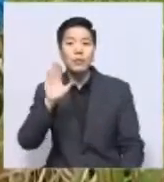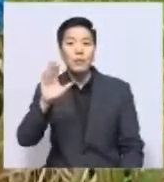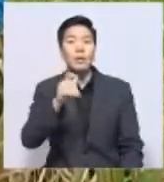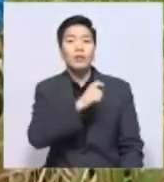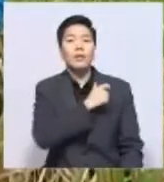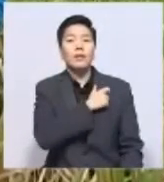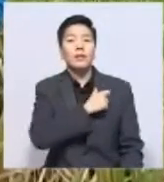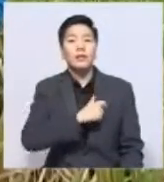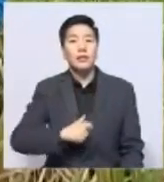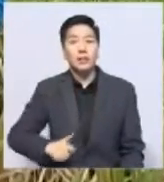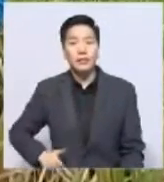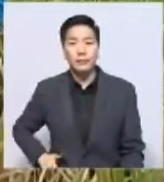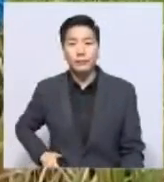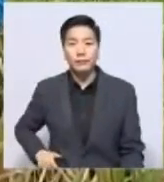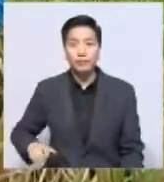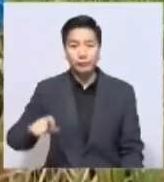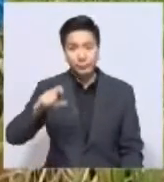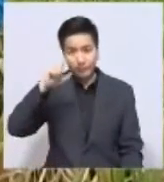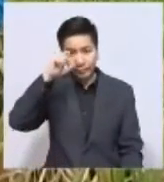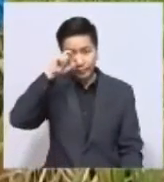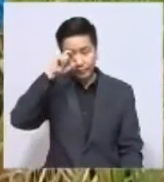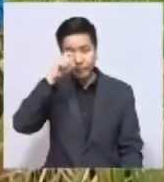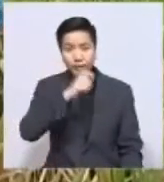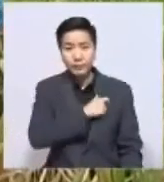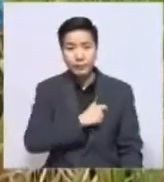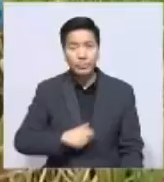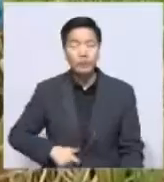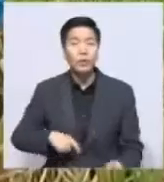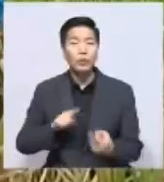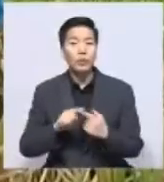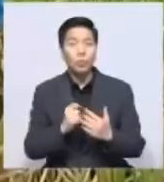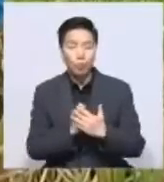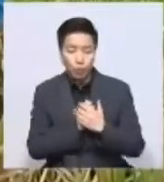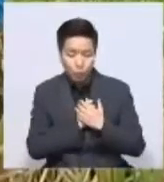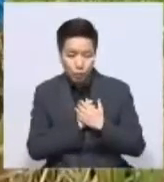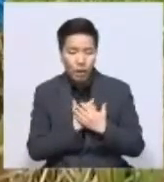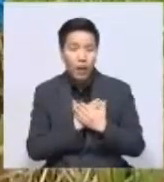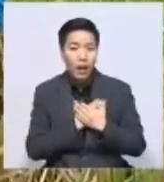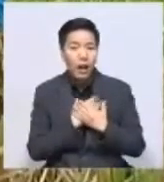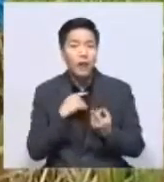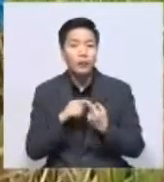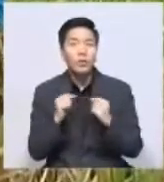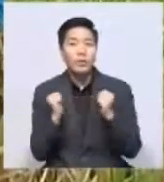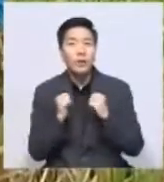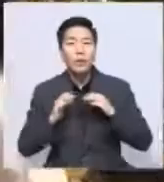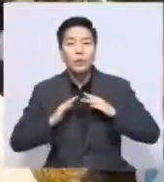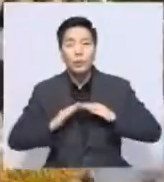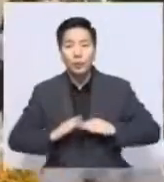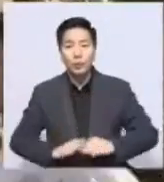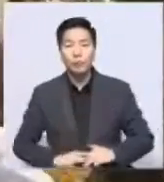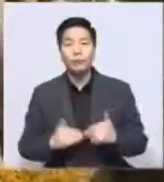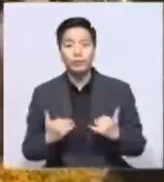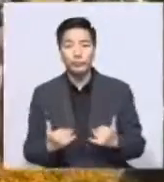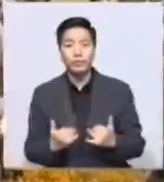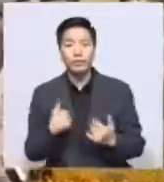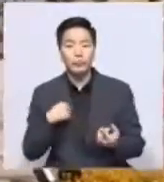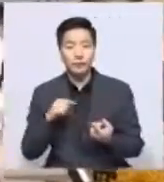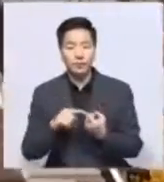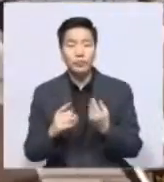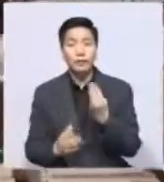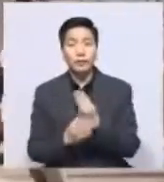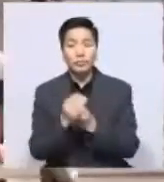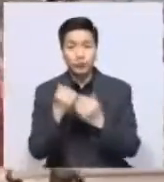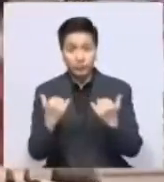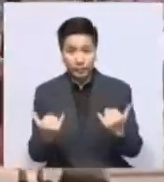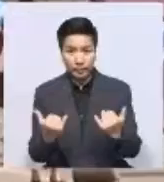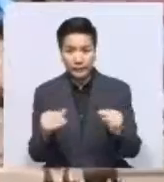รมินทรมหาภูมิพลอดุลยเดชบรมนาถบพิตรในงานอุ่นไอรักคลายความหนาวครับซึ่งสัปดาห์นี้นะ